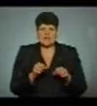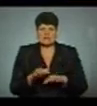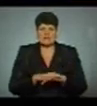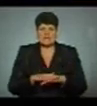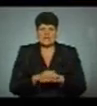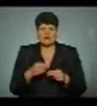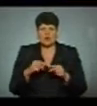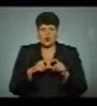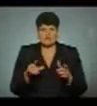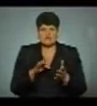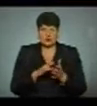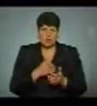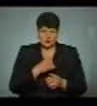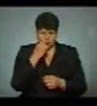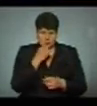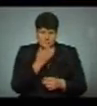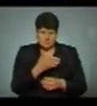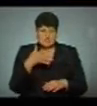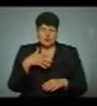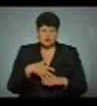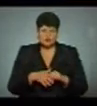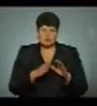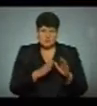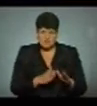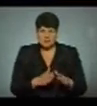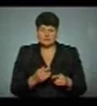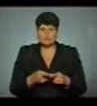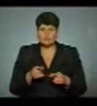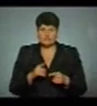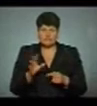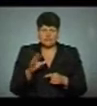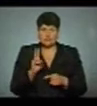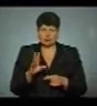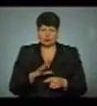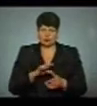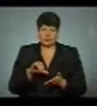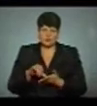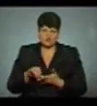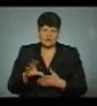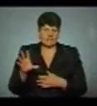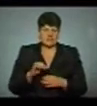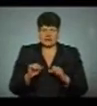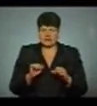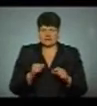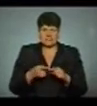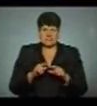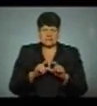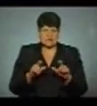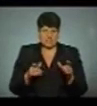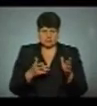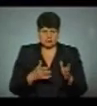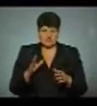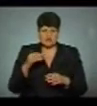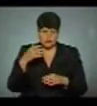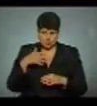торгових центрів. До речі, хочу подякувати їм сьогодні за розуміння, тому що ці, хто були присутні практично всі керівники цих закладів, і всі